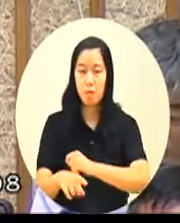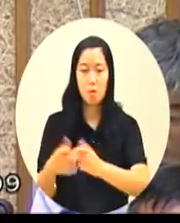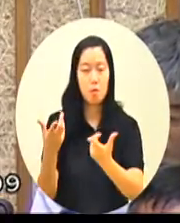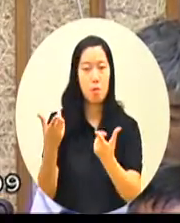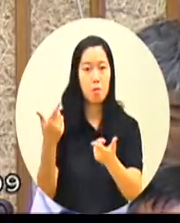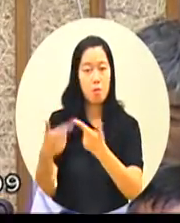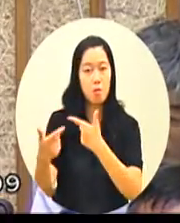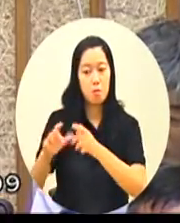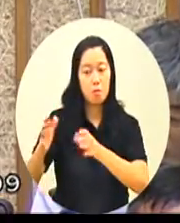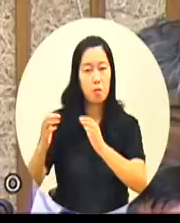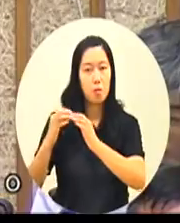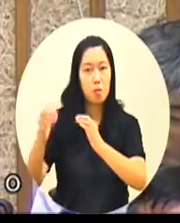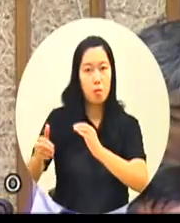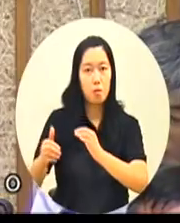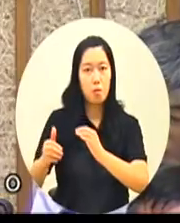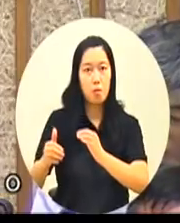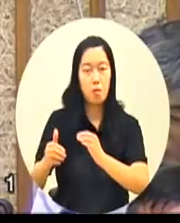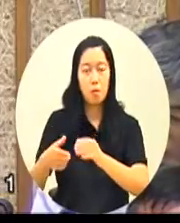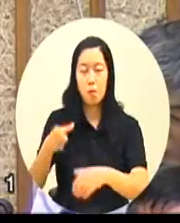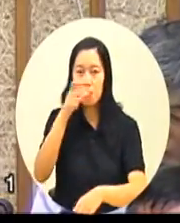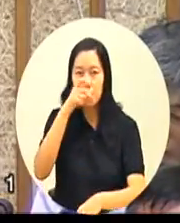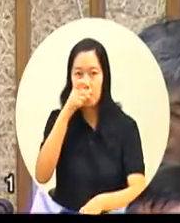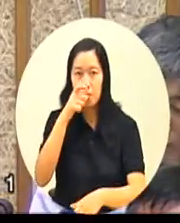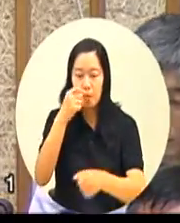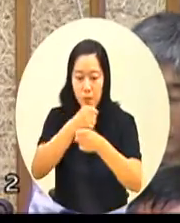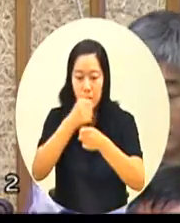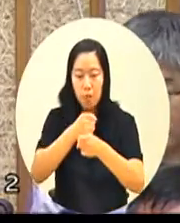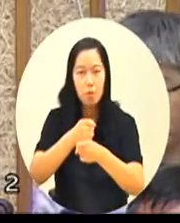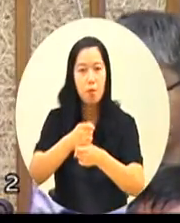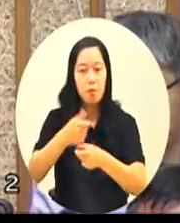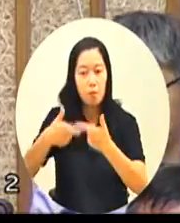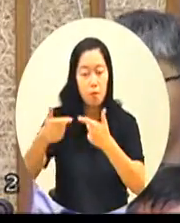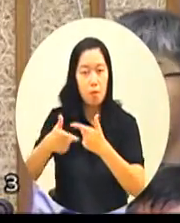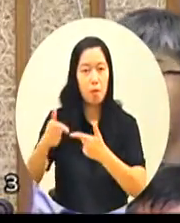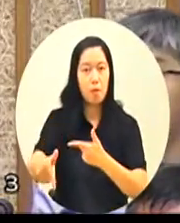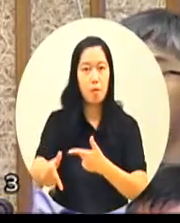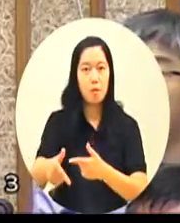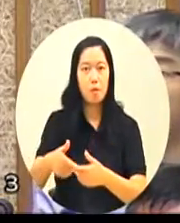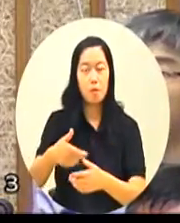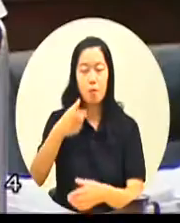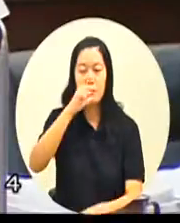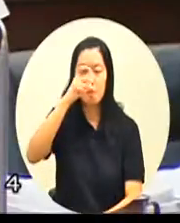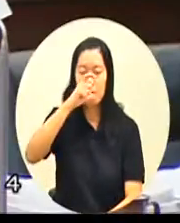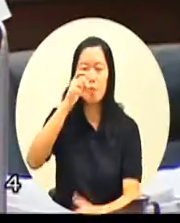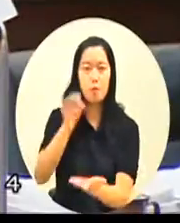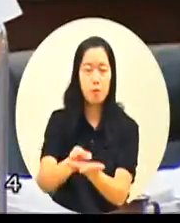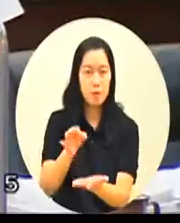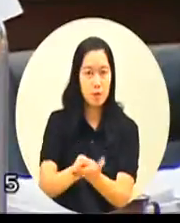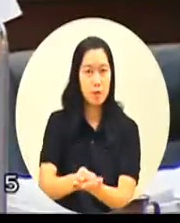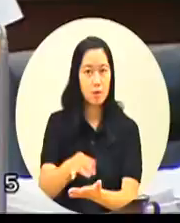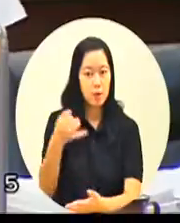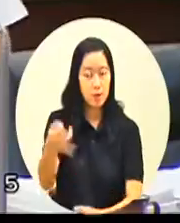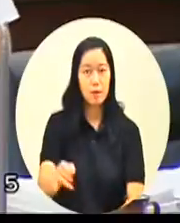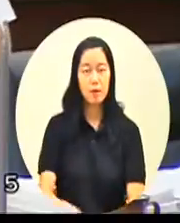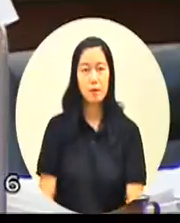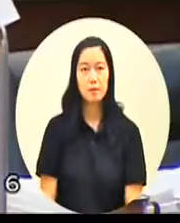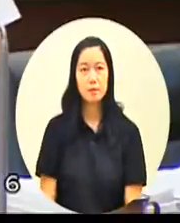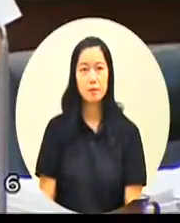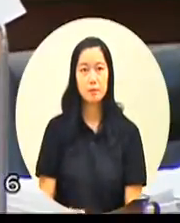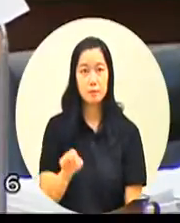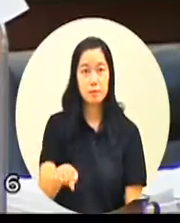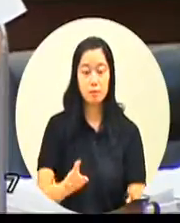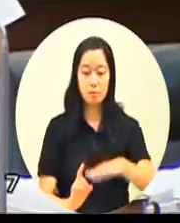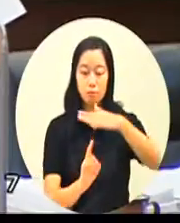标准的食用酒精来制造的，啊，这个酒品都是比较低廉， 所以这个酒里面高粱酒最